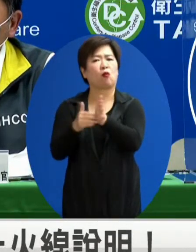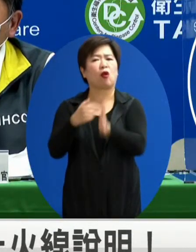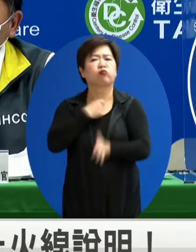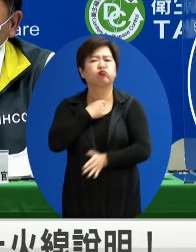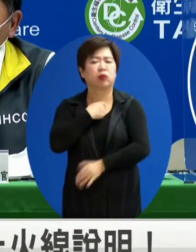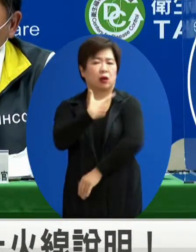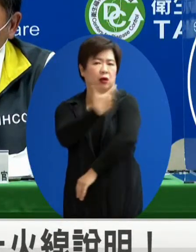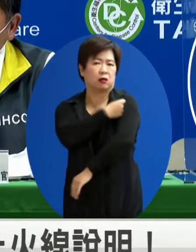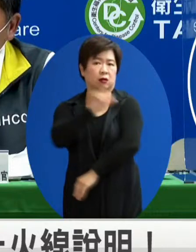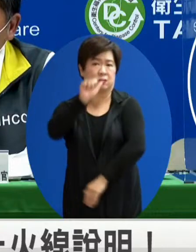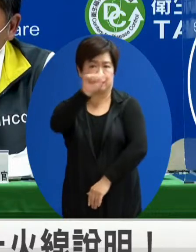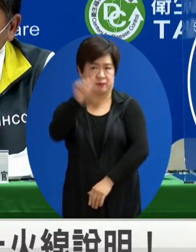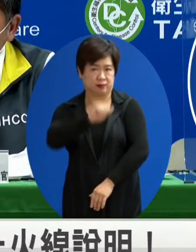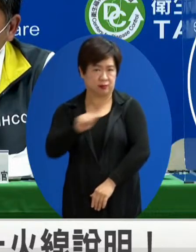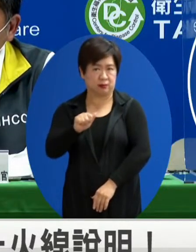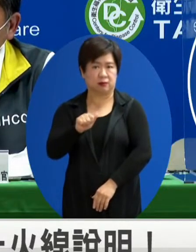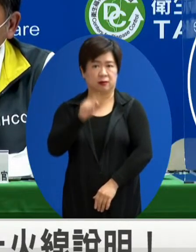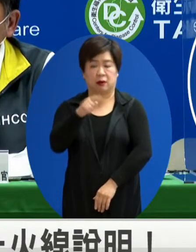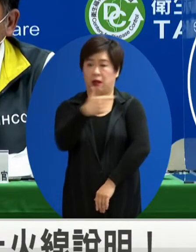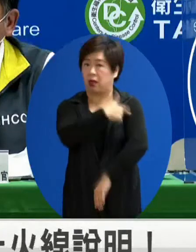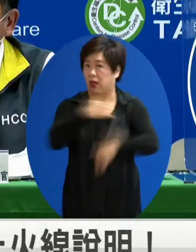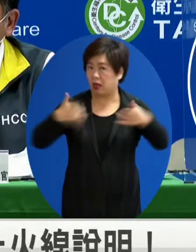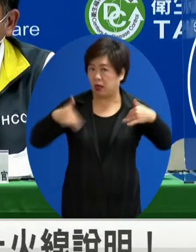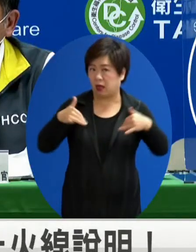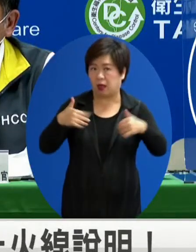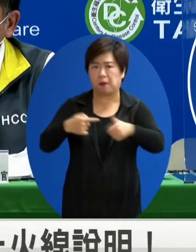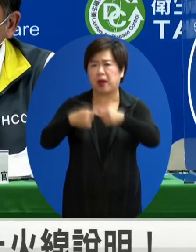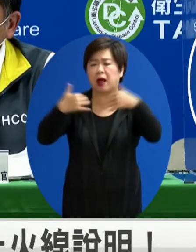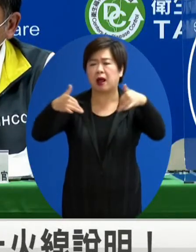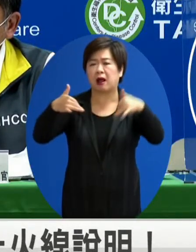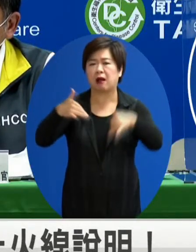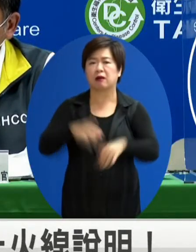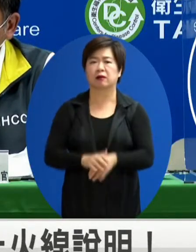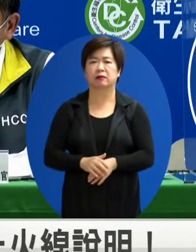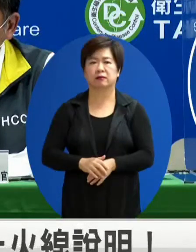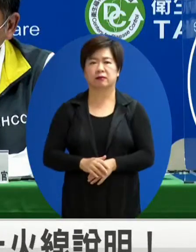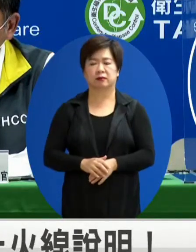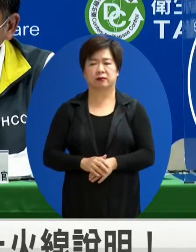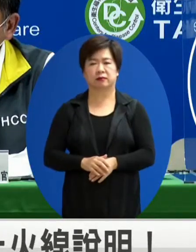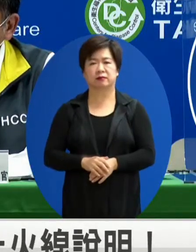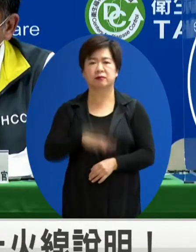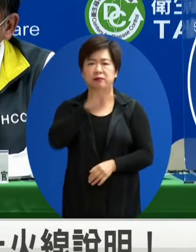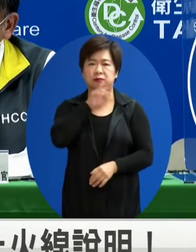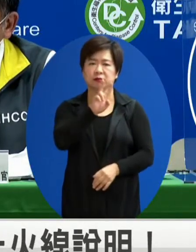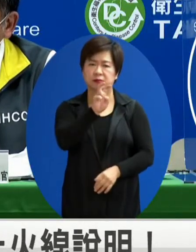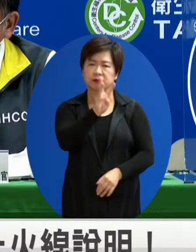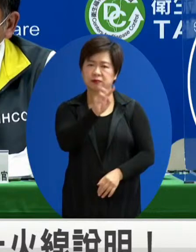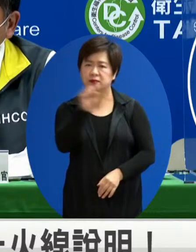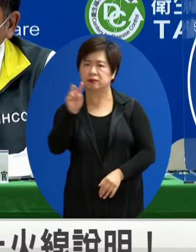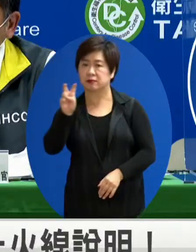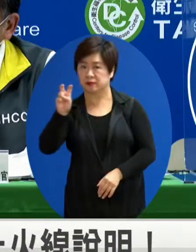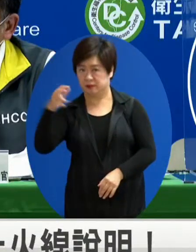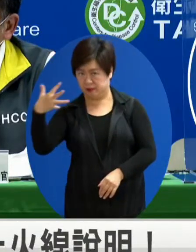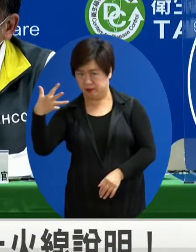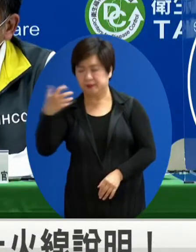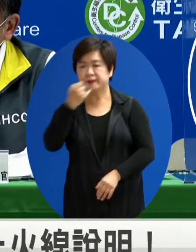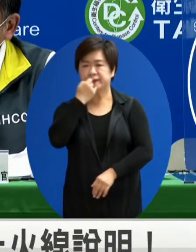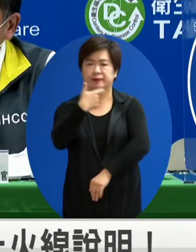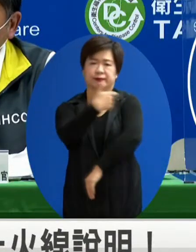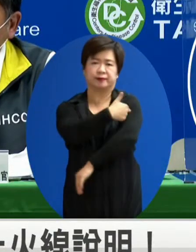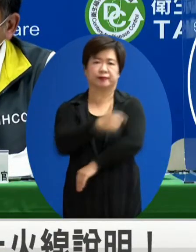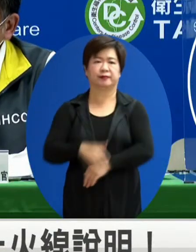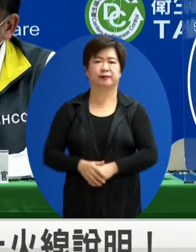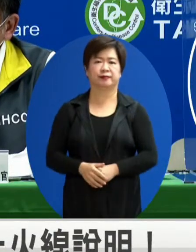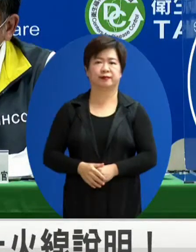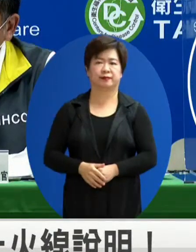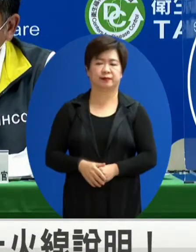剂疫苗。那尚未接种疫苗哈，是23到28岁的民众，哦，就是含这